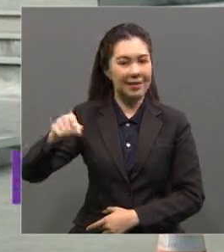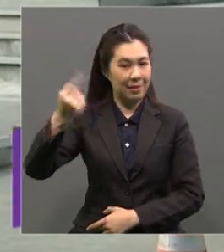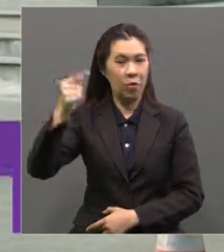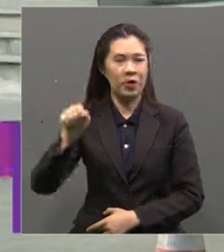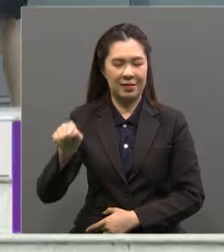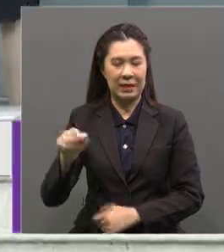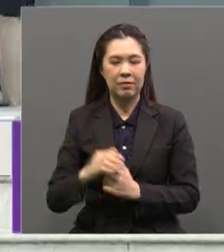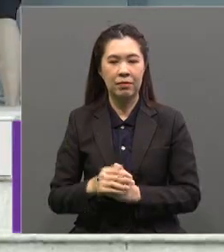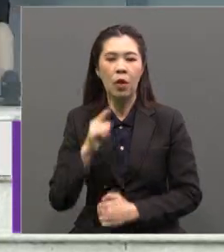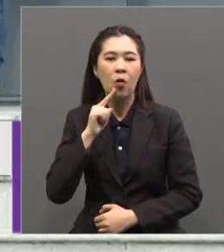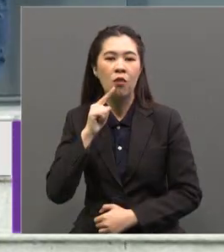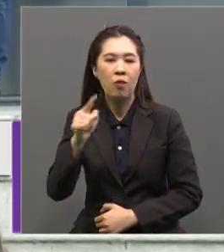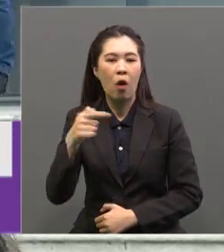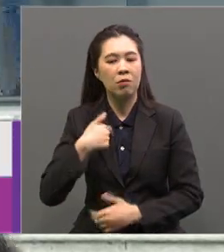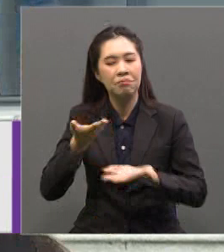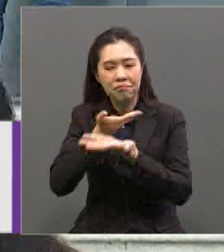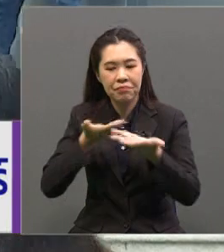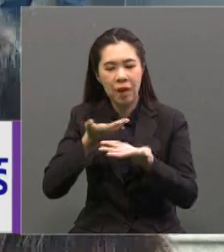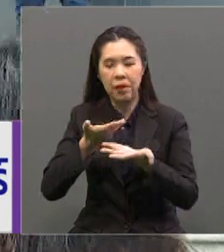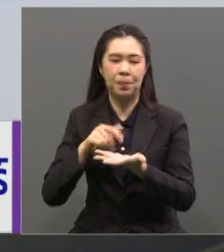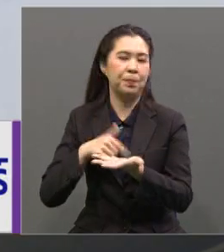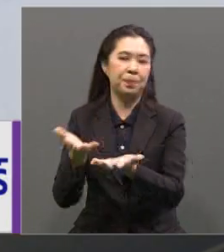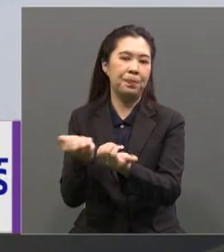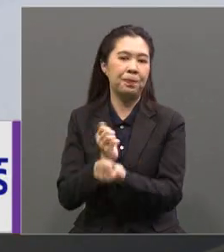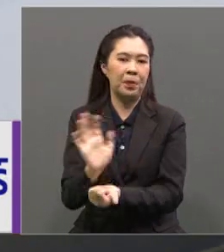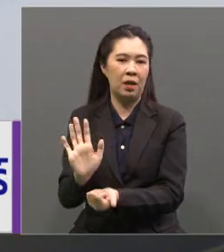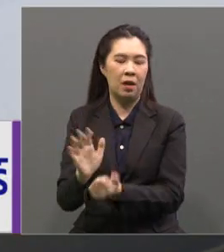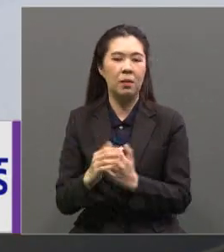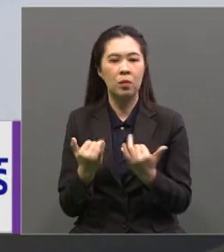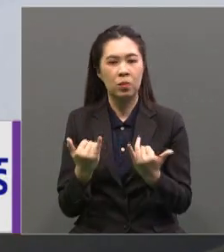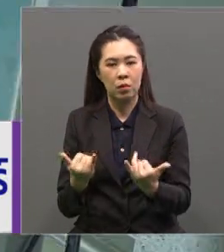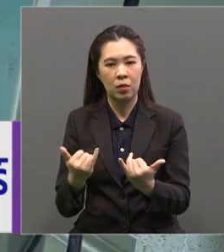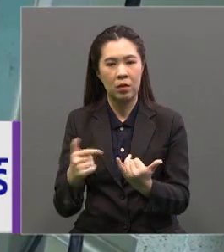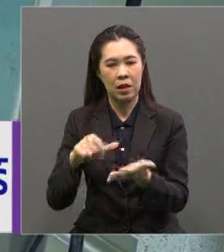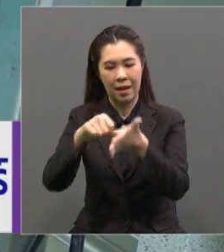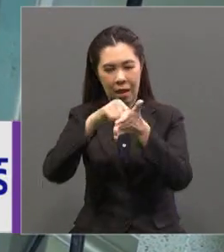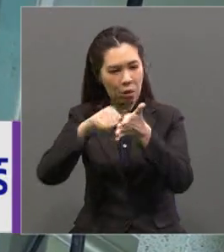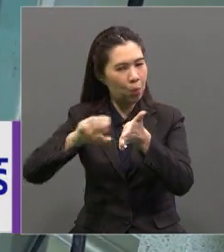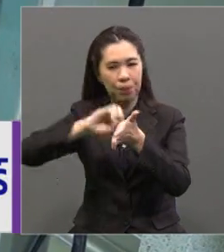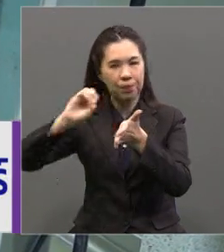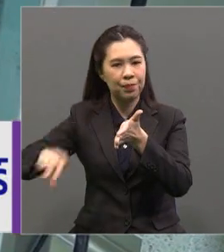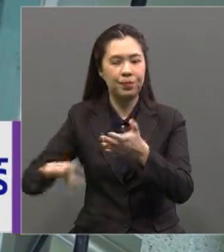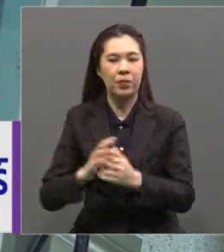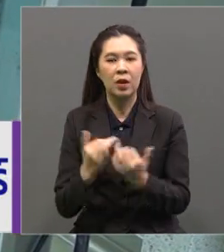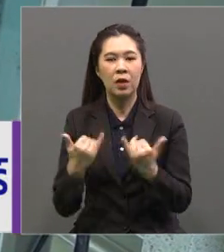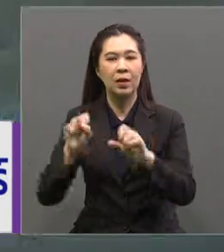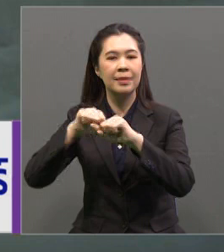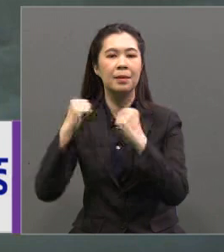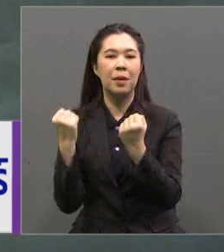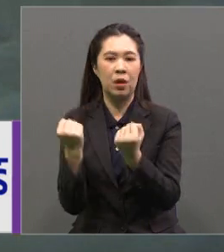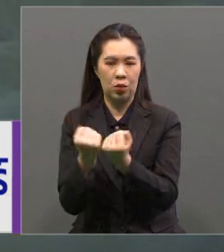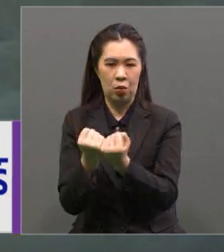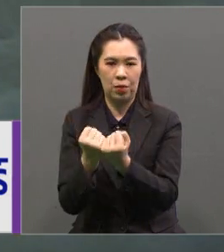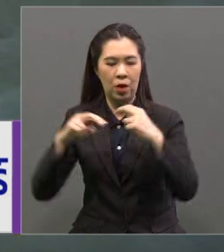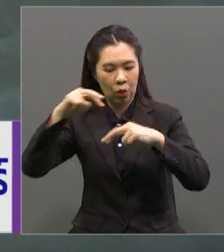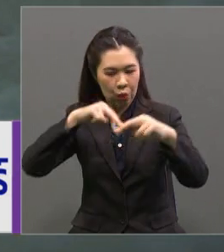ไม่รับคำฟ้องไว้พิจารณาและให้จำหน่ายคดีออกจากสหรัฐระบบความในคดีที่สมาคมองค์การ